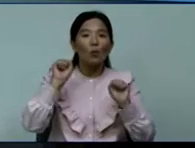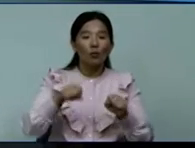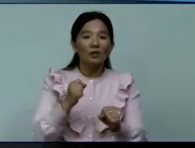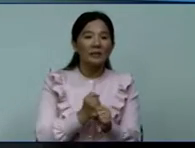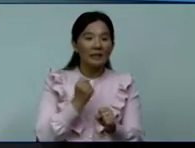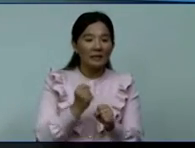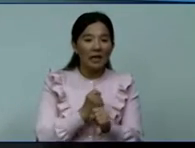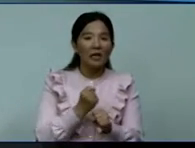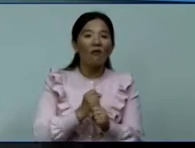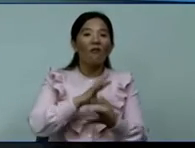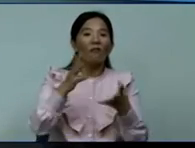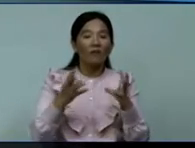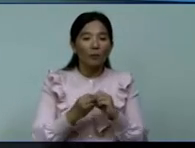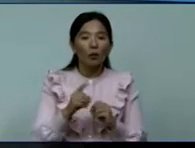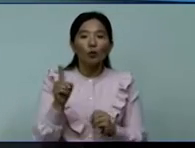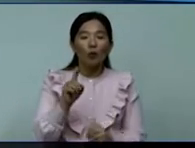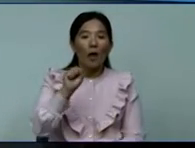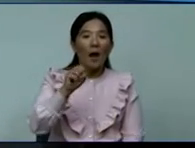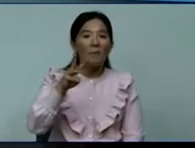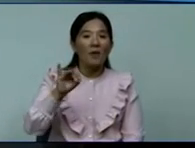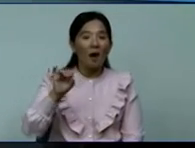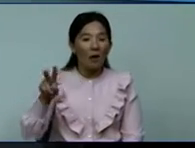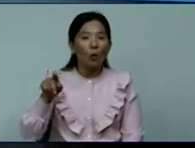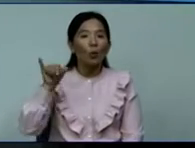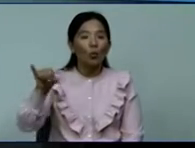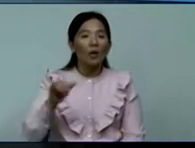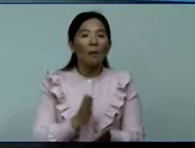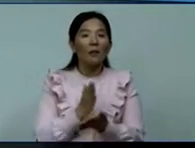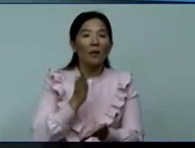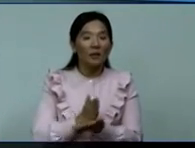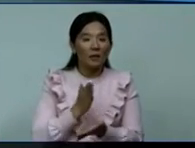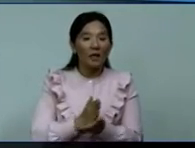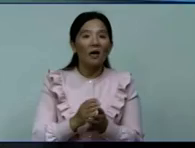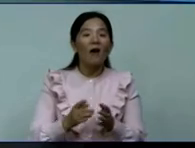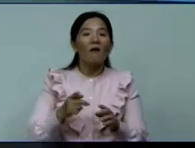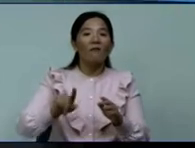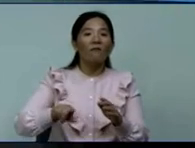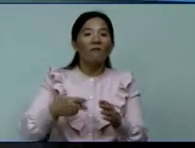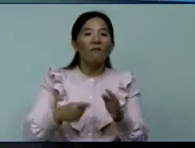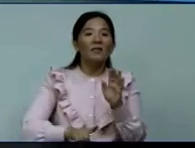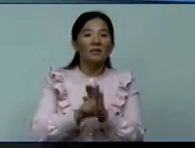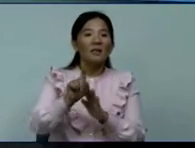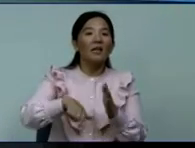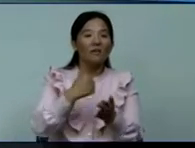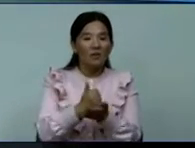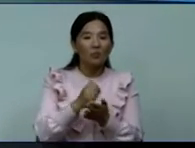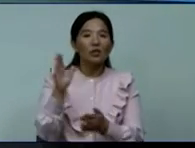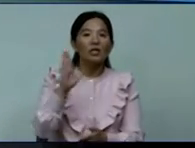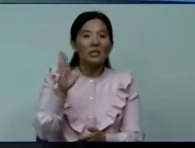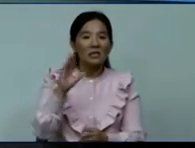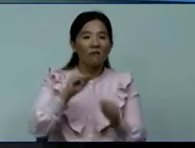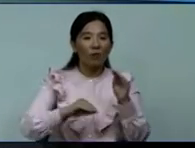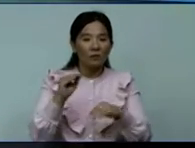сделать выводы, что аммиак обладает восстановительными свойствами.